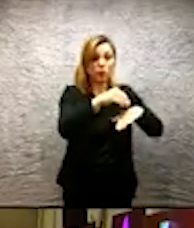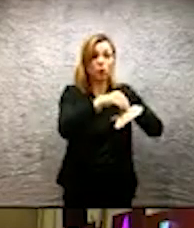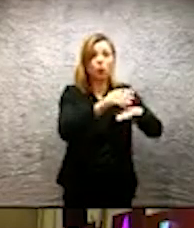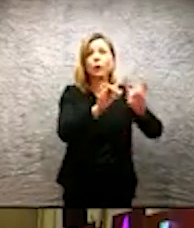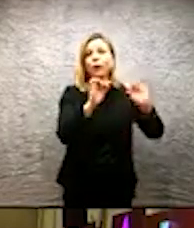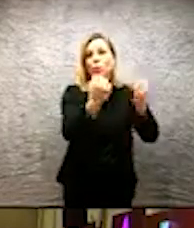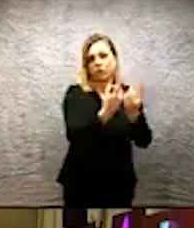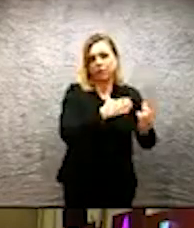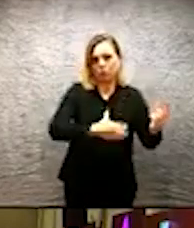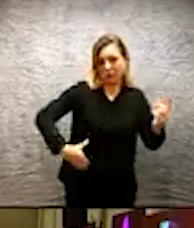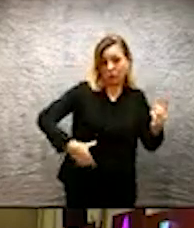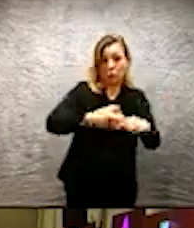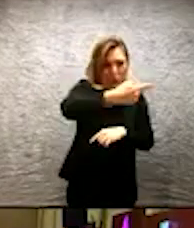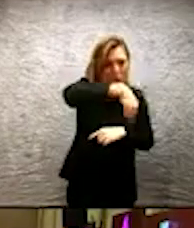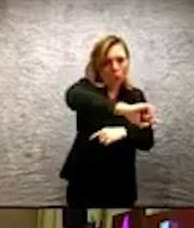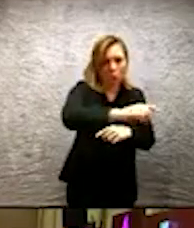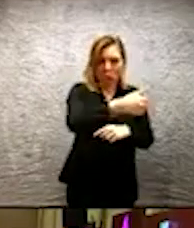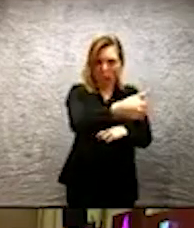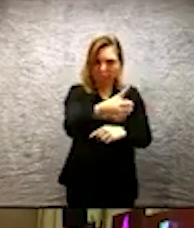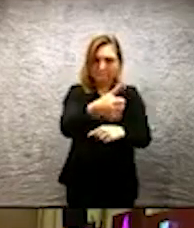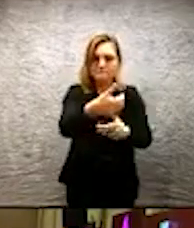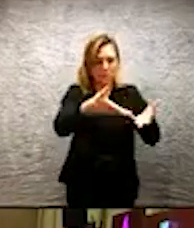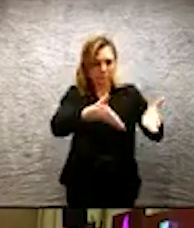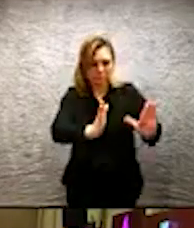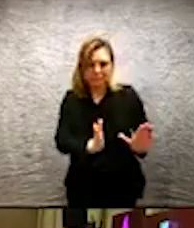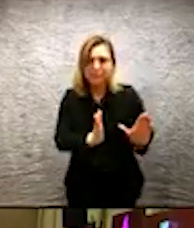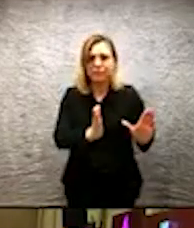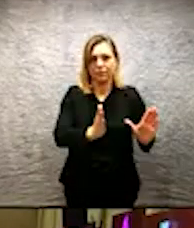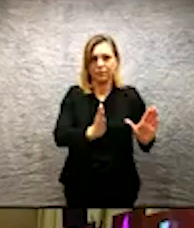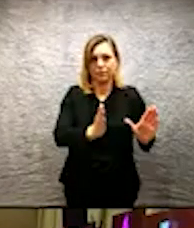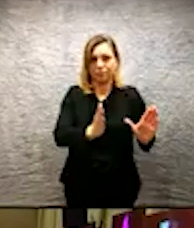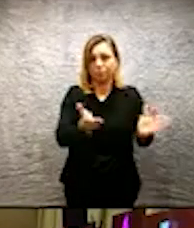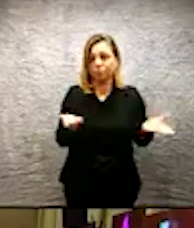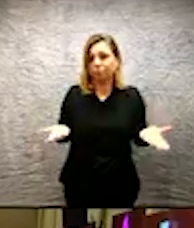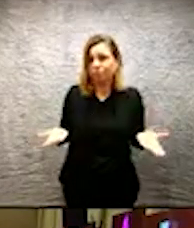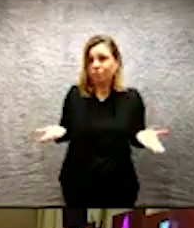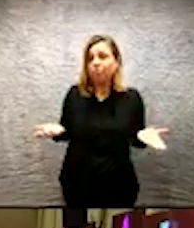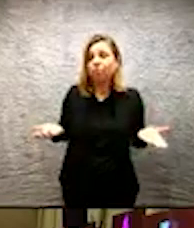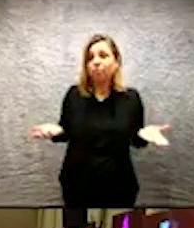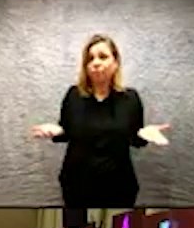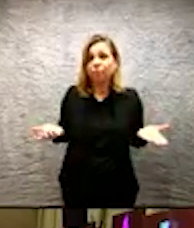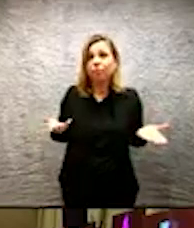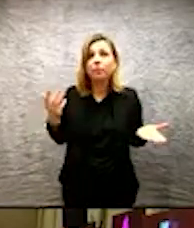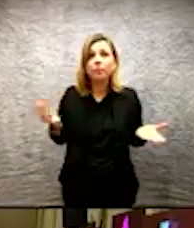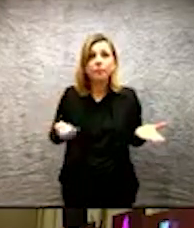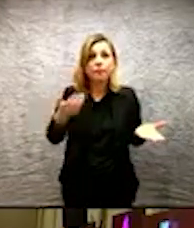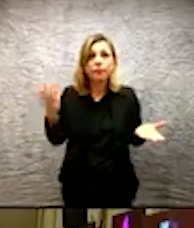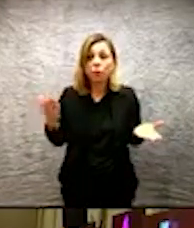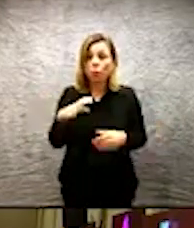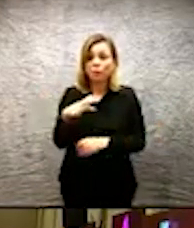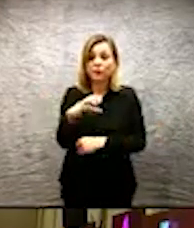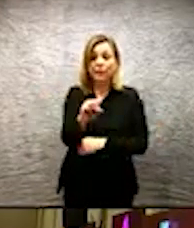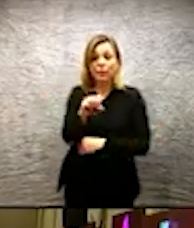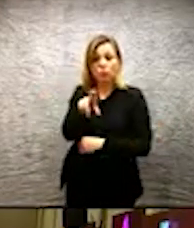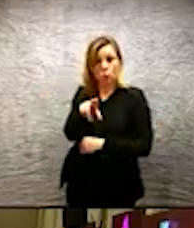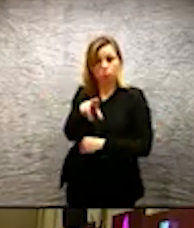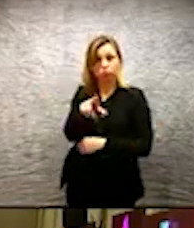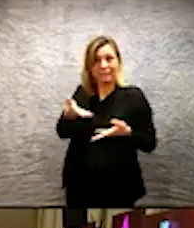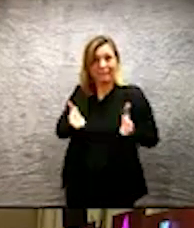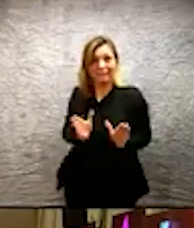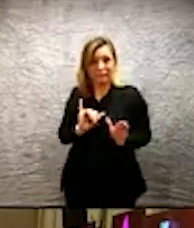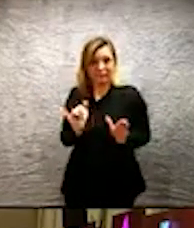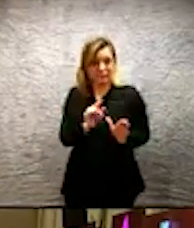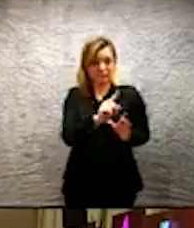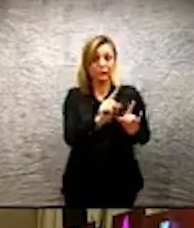organes décisionnels et qui prendront les décisions pour ce CSU, tout